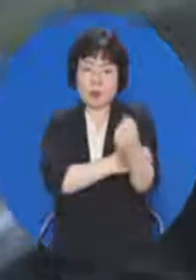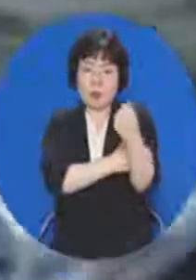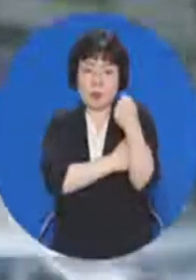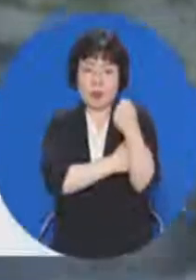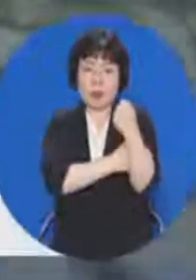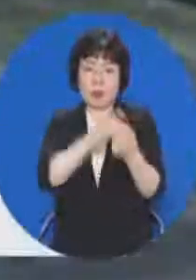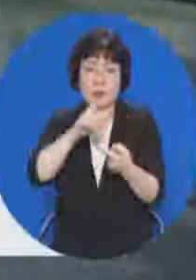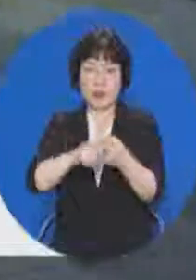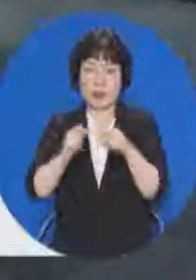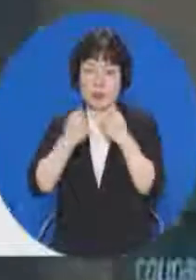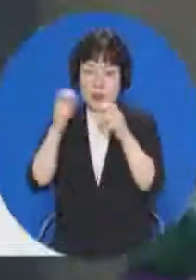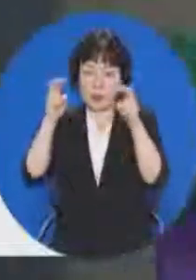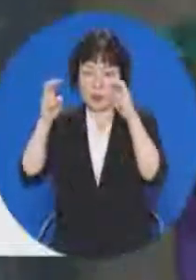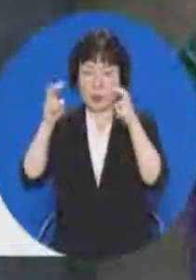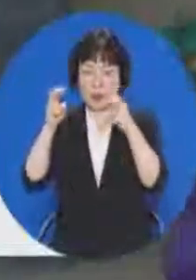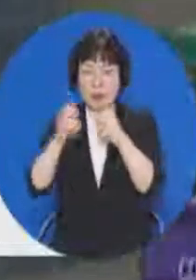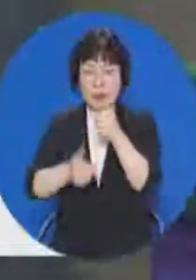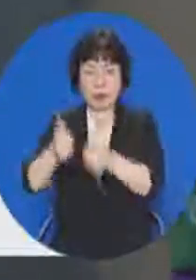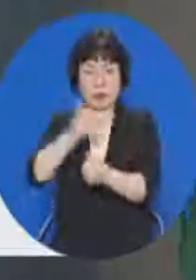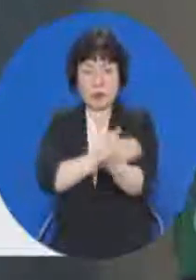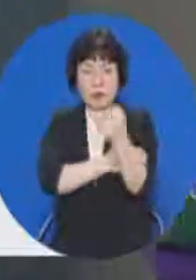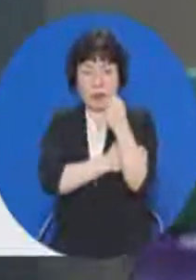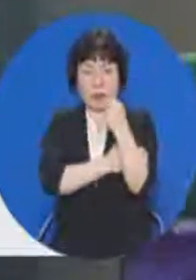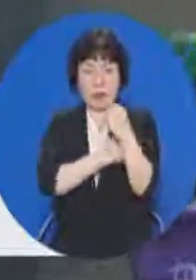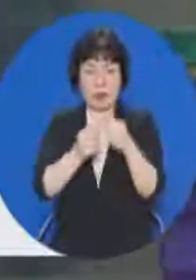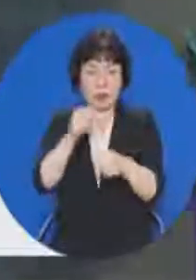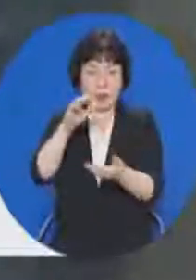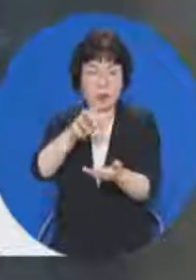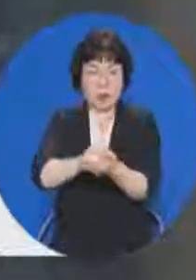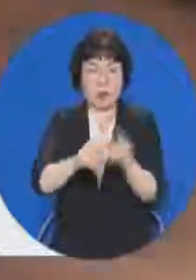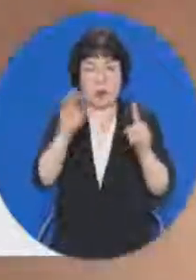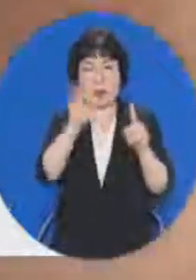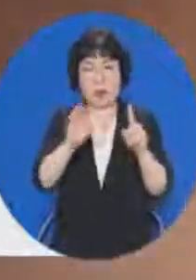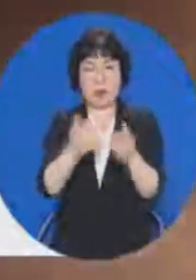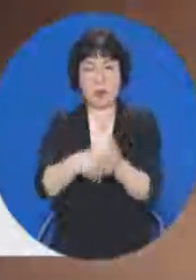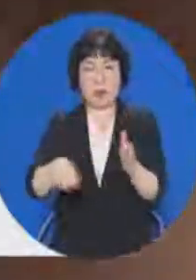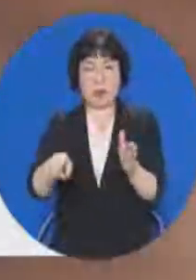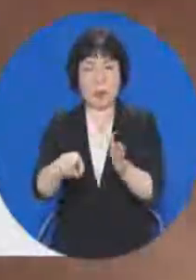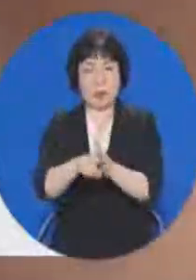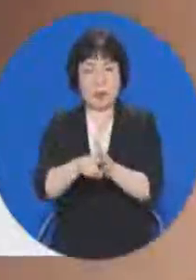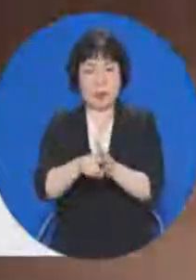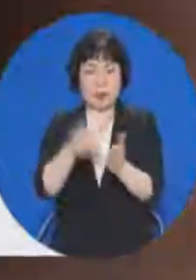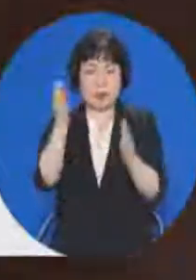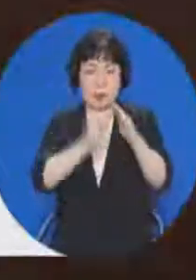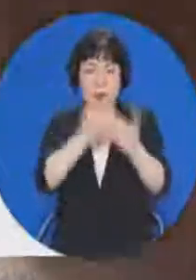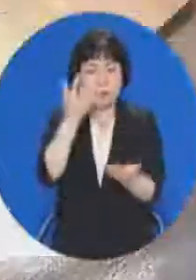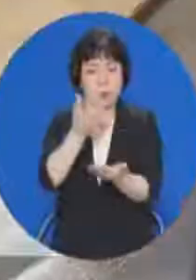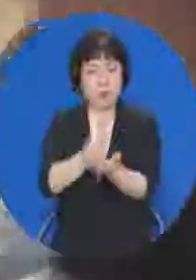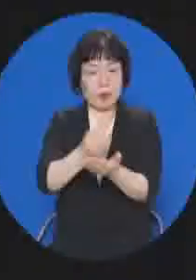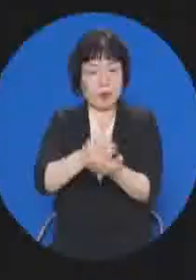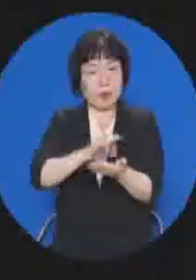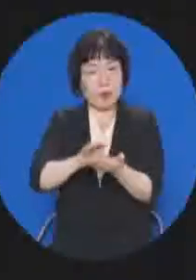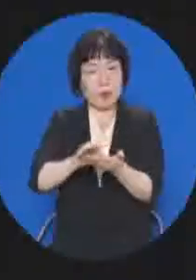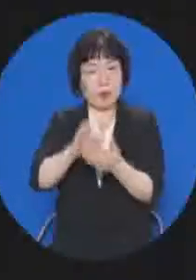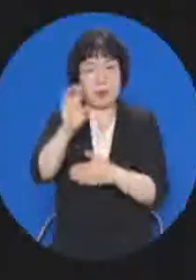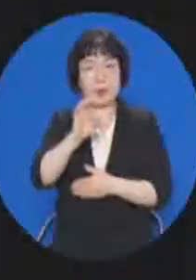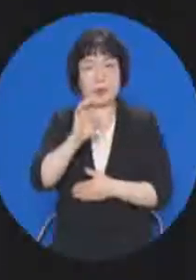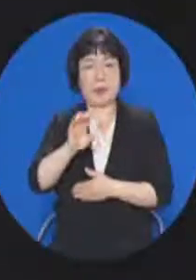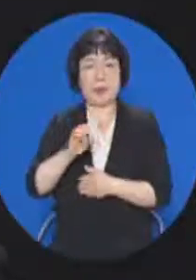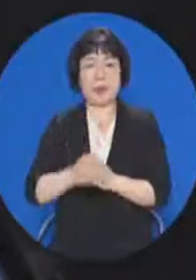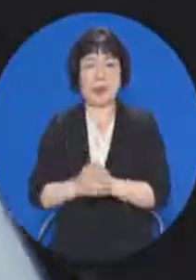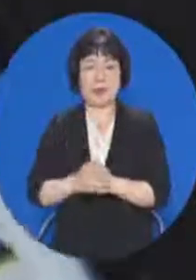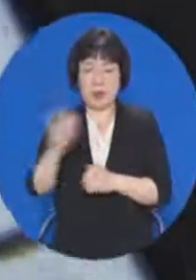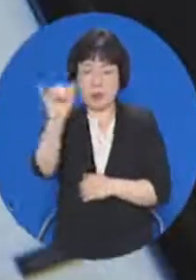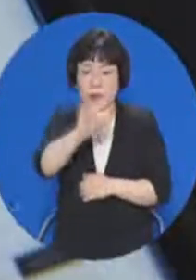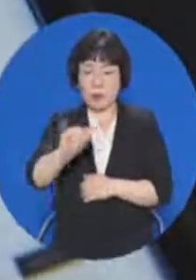는 주로 쪽이 우리 풀옵 등등 그 모습 6950 역학 0 0 8 80 00 패다 랩을